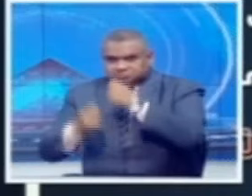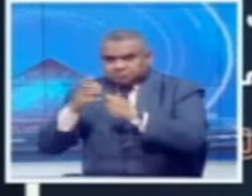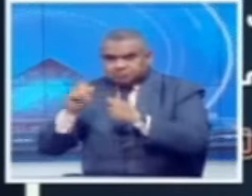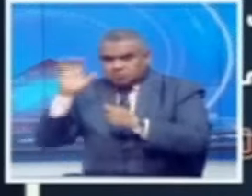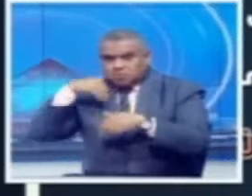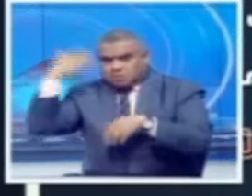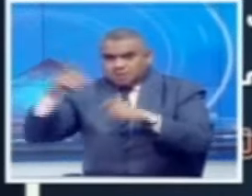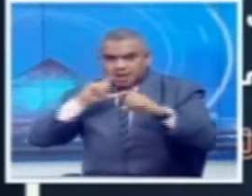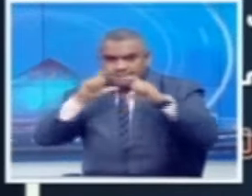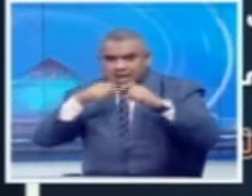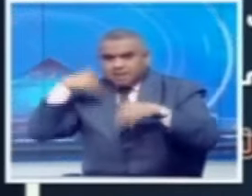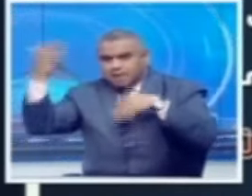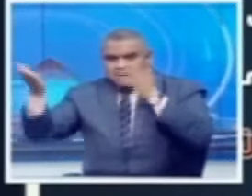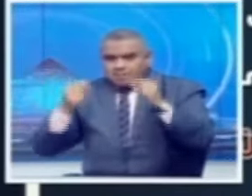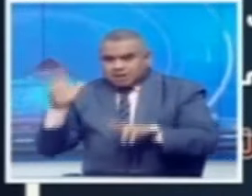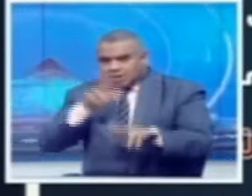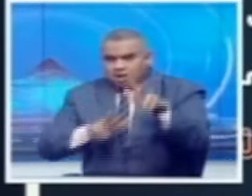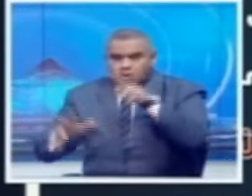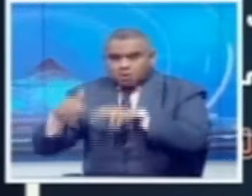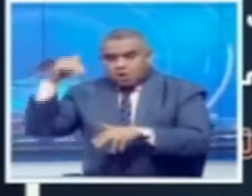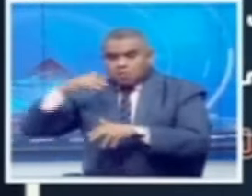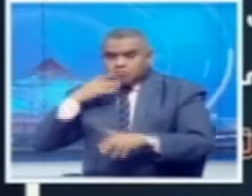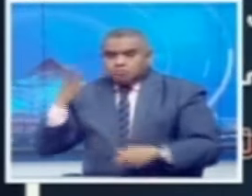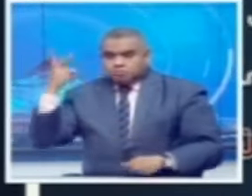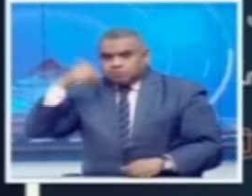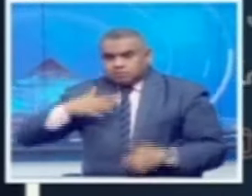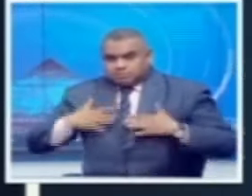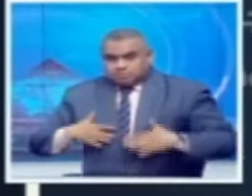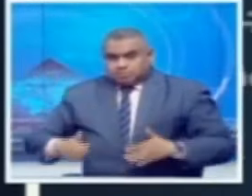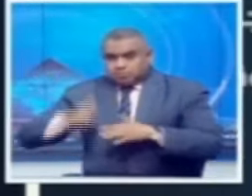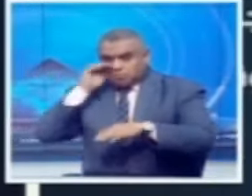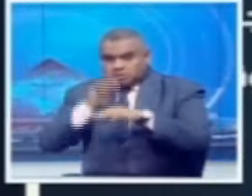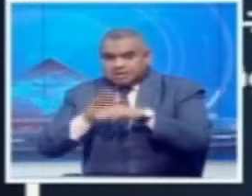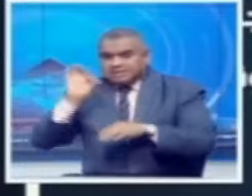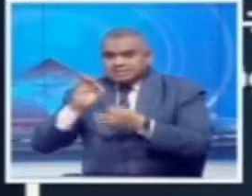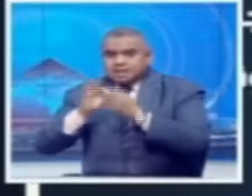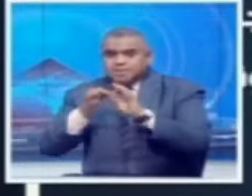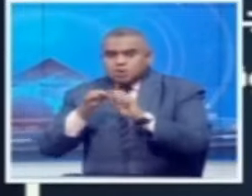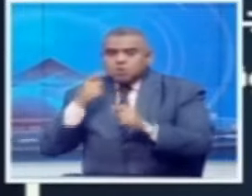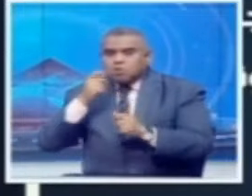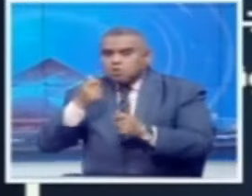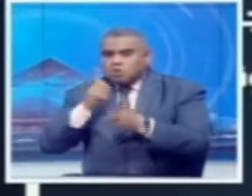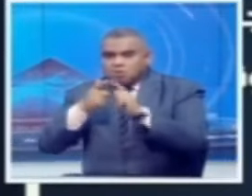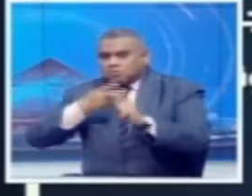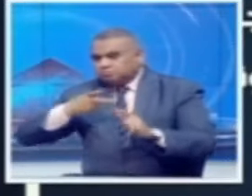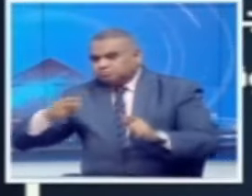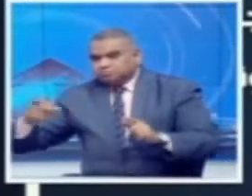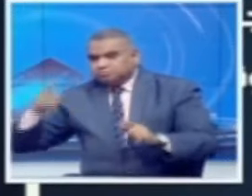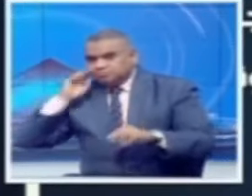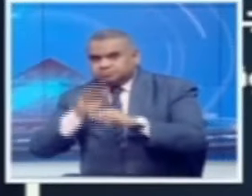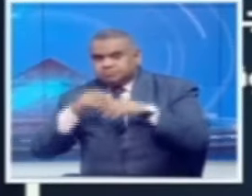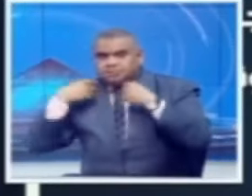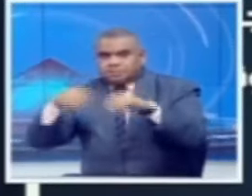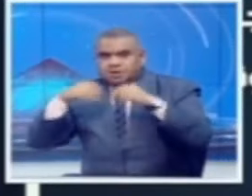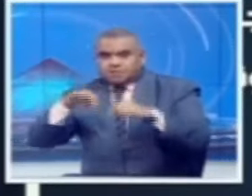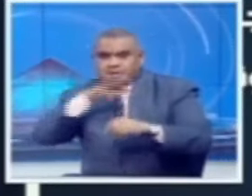خارج نطاق السوق المصرفي وبحوزته قرابة 9 ملايين جنيه ومبالغ مالية من عملات أجنبية بقصد الإتجار